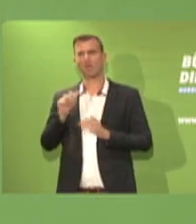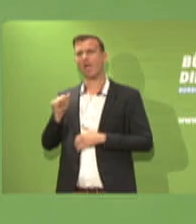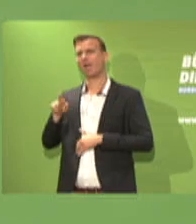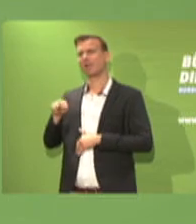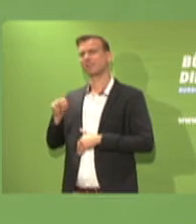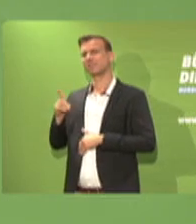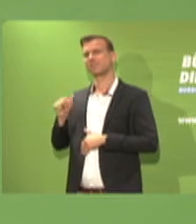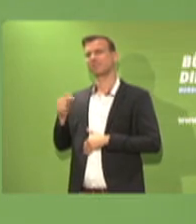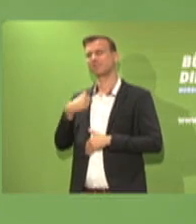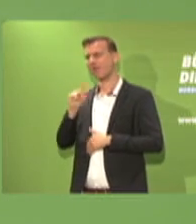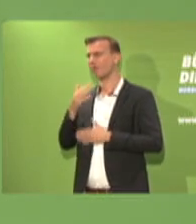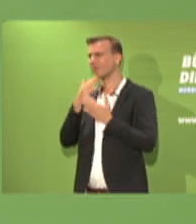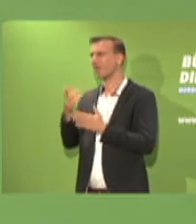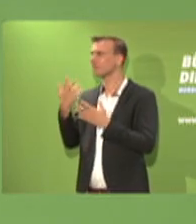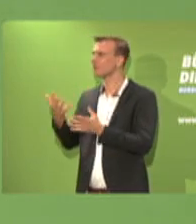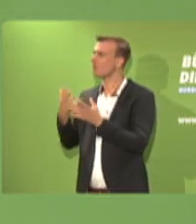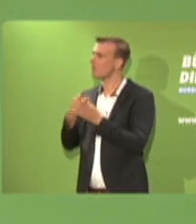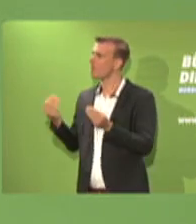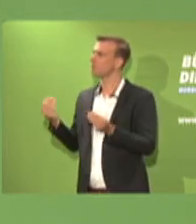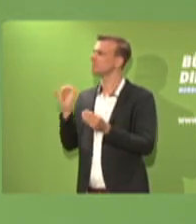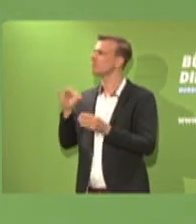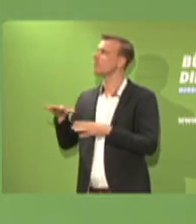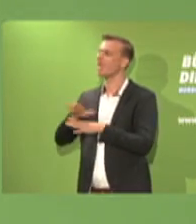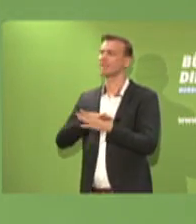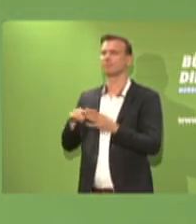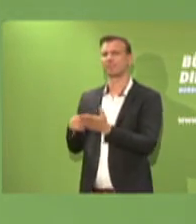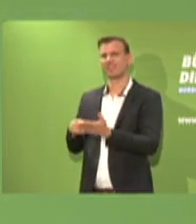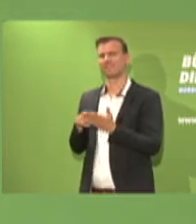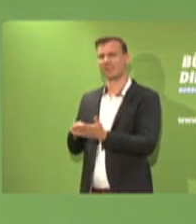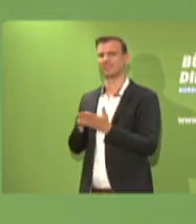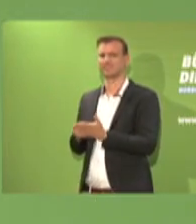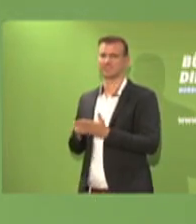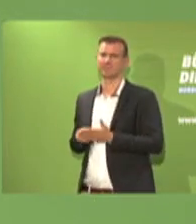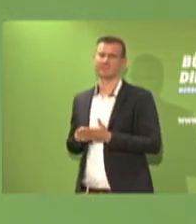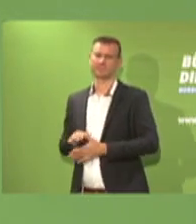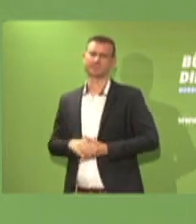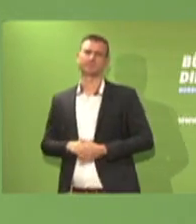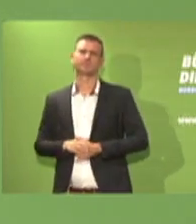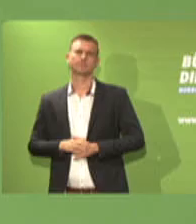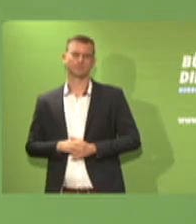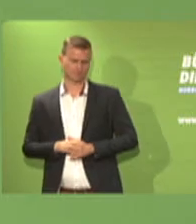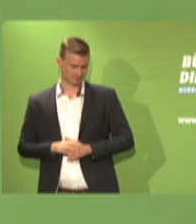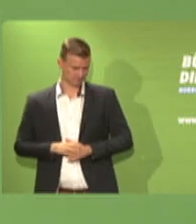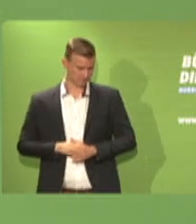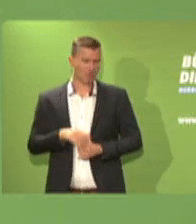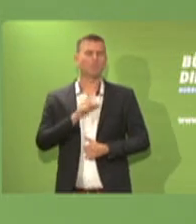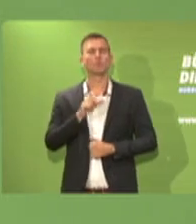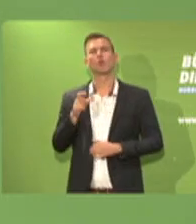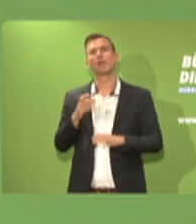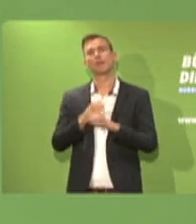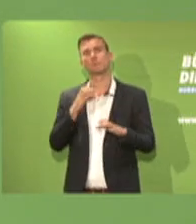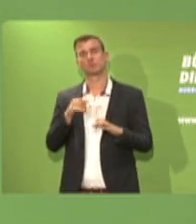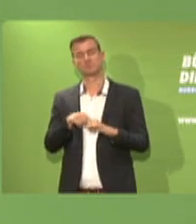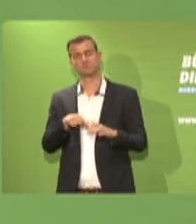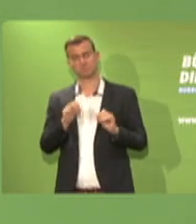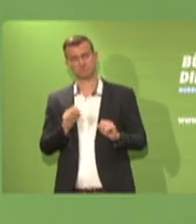gerade noch mal auf diese Lösungen für ländliche Räume hingewiesen hat und für Flächenkreise. Bürgerbusse bieten die